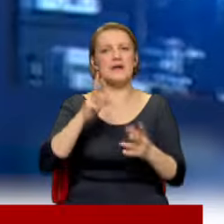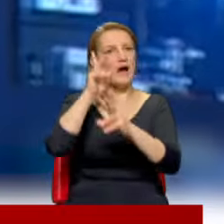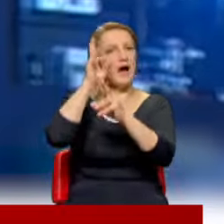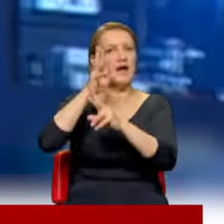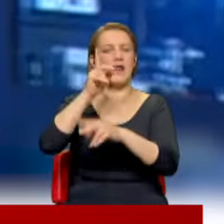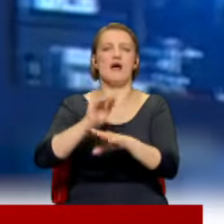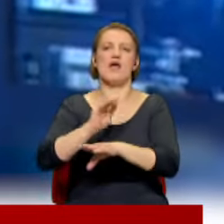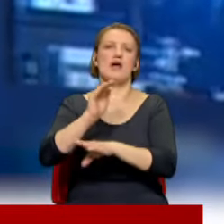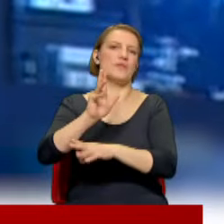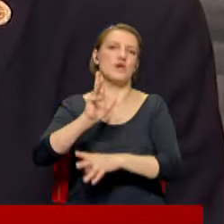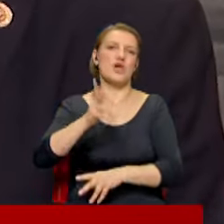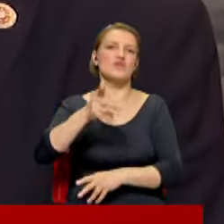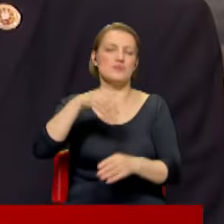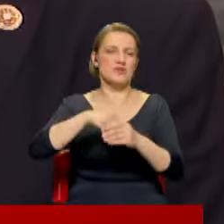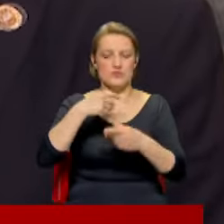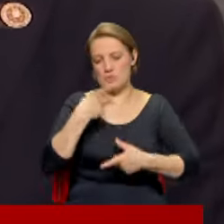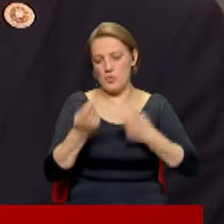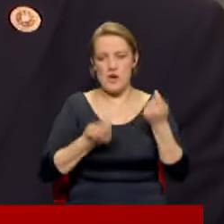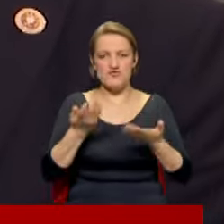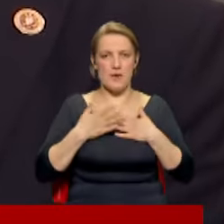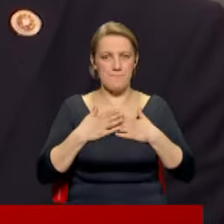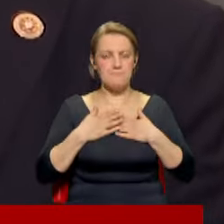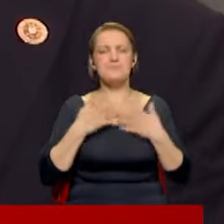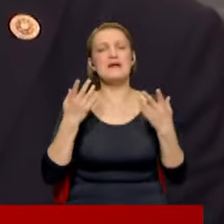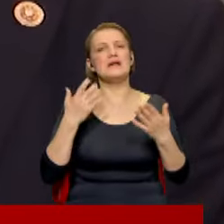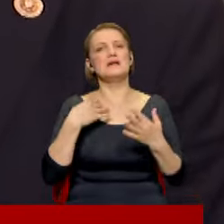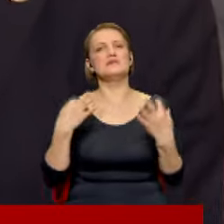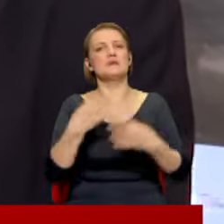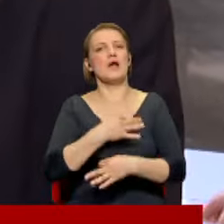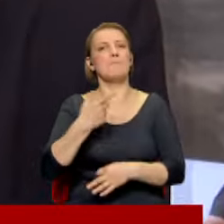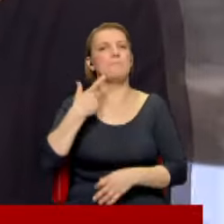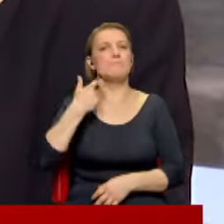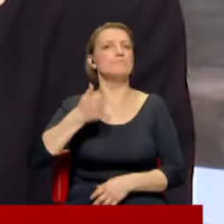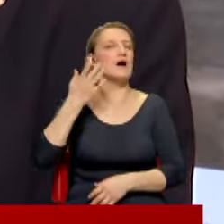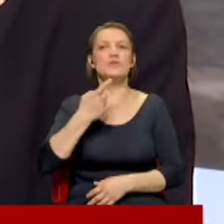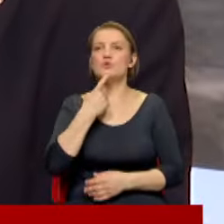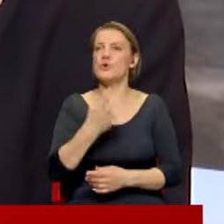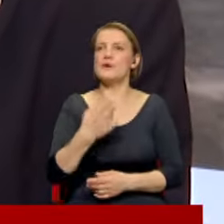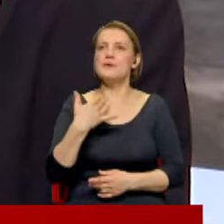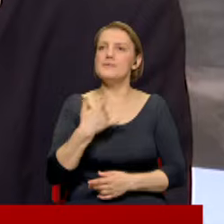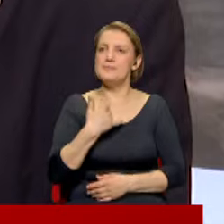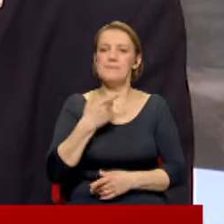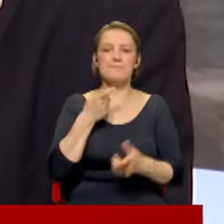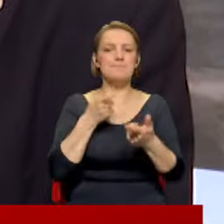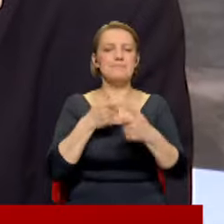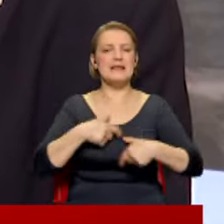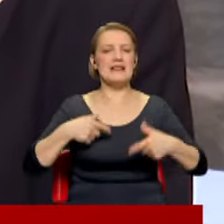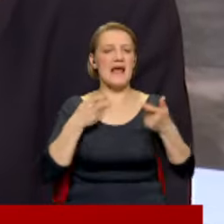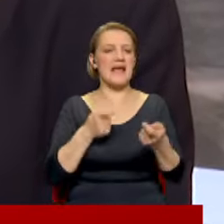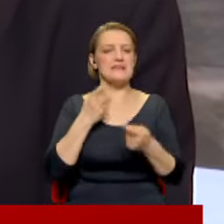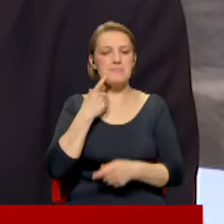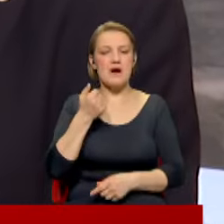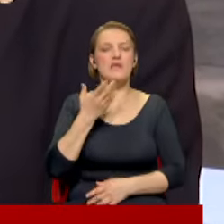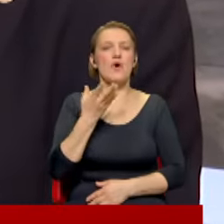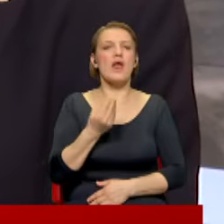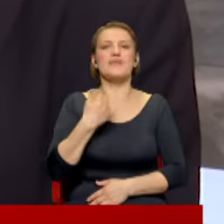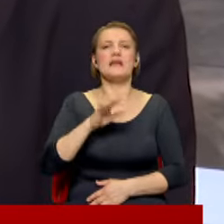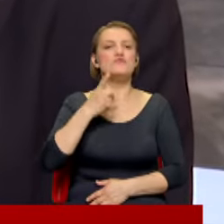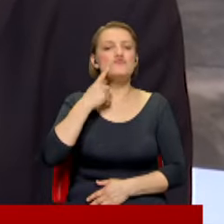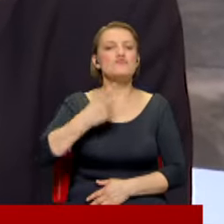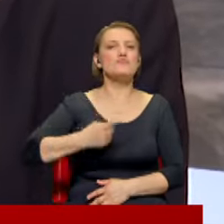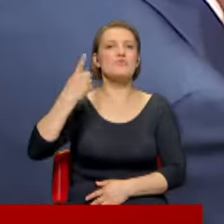hayata geçirmek için çaba sarf edeceğim. Sayın Bakan çok açıkça diyor ki bu bir partinin sloganı, kendisini aslında Milli Eğitim Bakanı olarak değil, Cumhurbaşkanı'nın